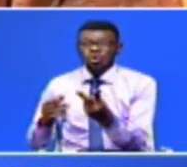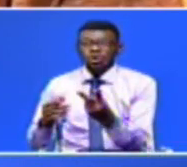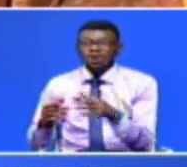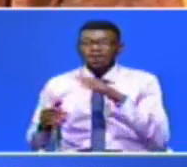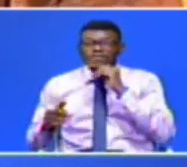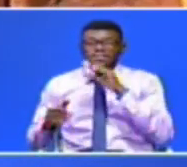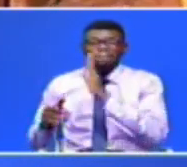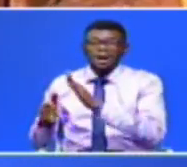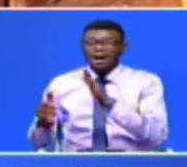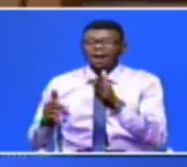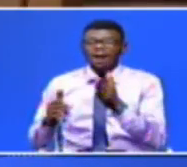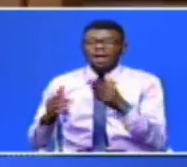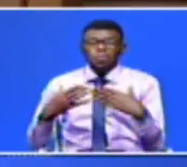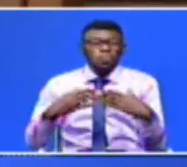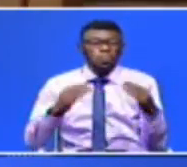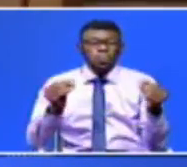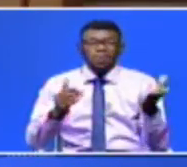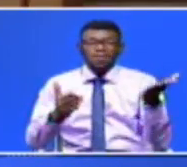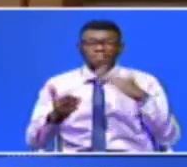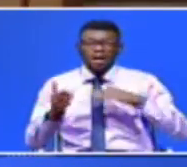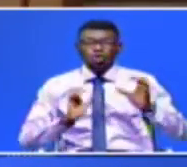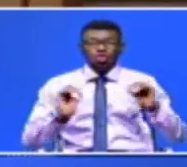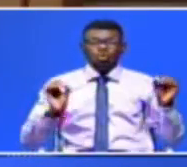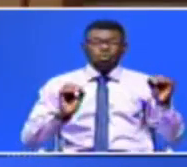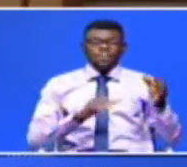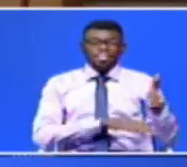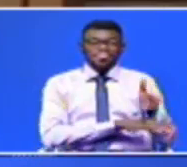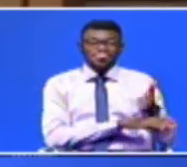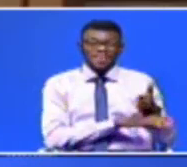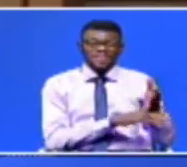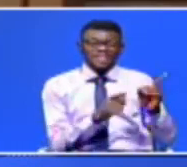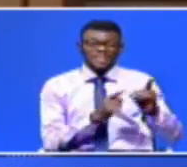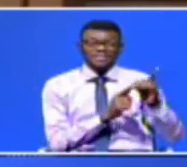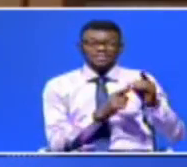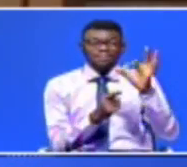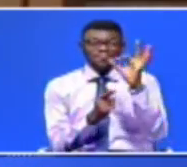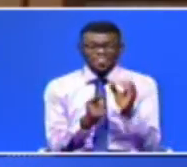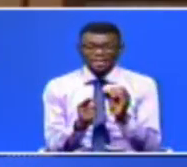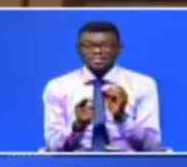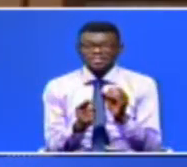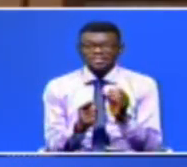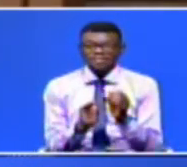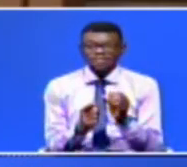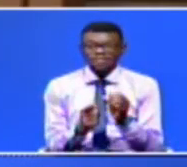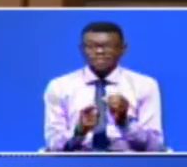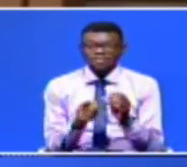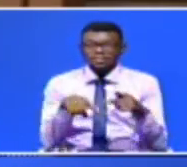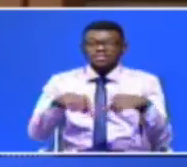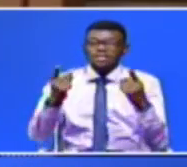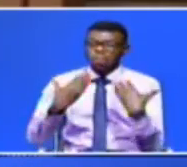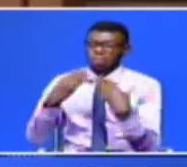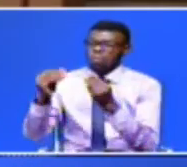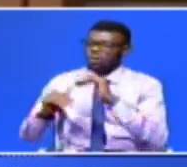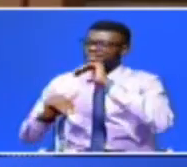babake asiwahi kurejea. It was on a Thursday, 30th. He went he left town.